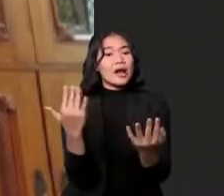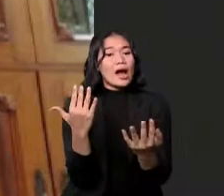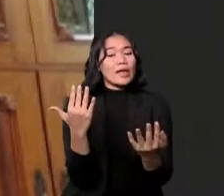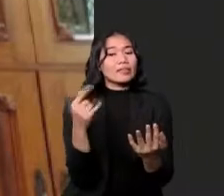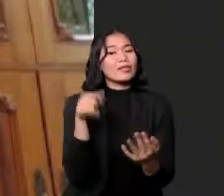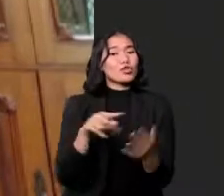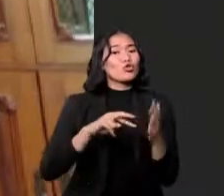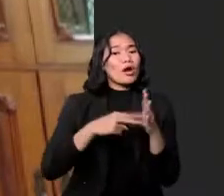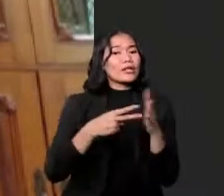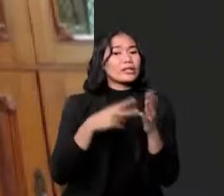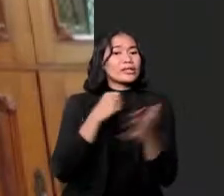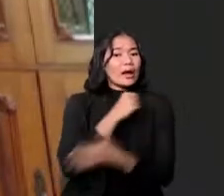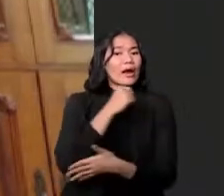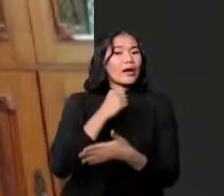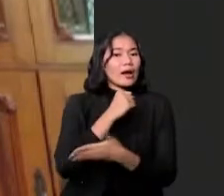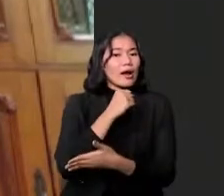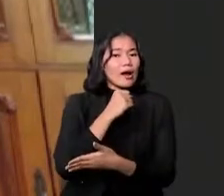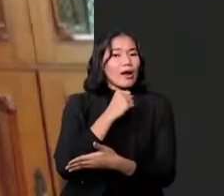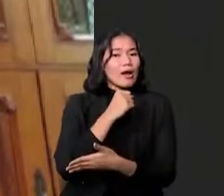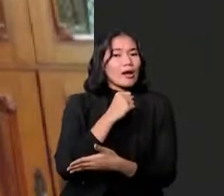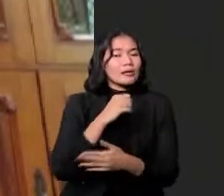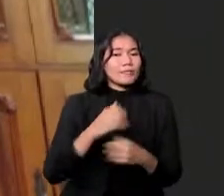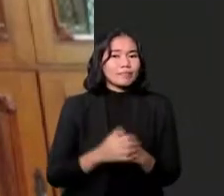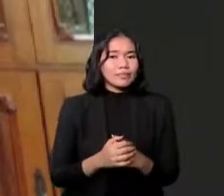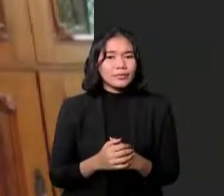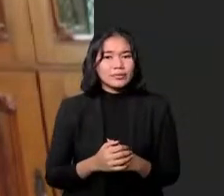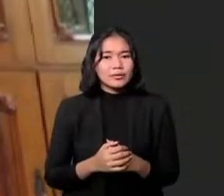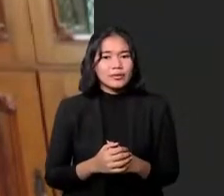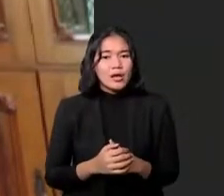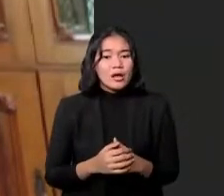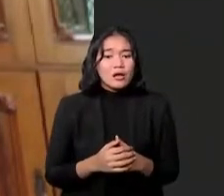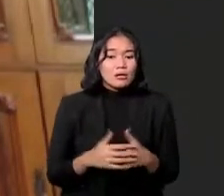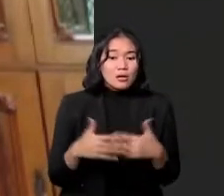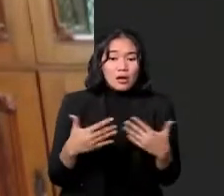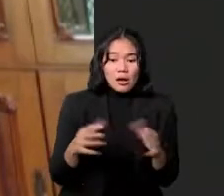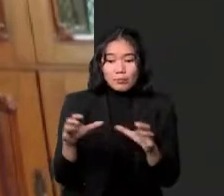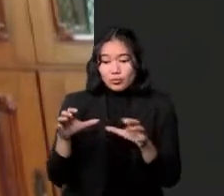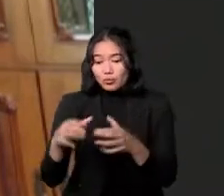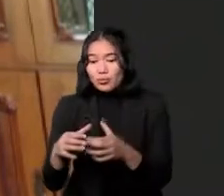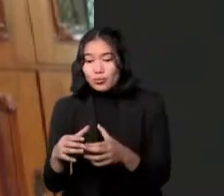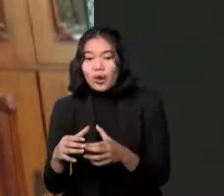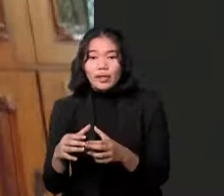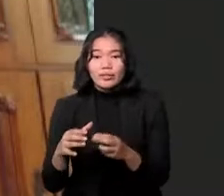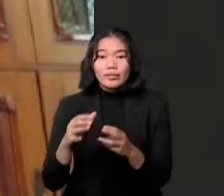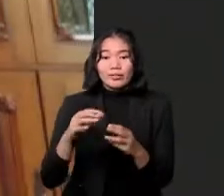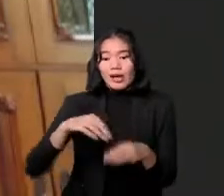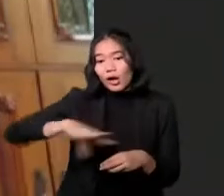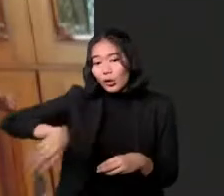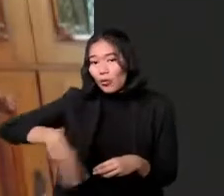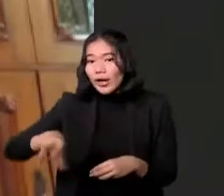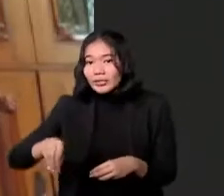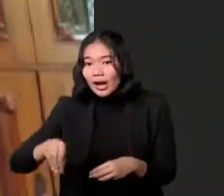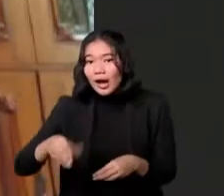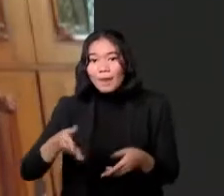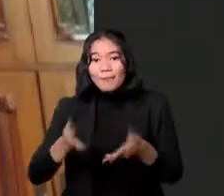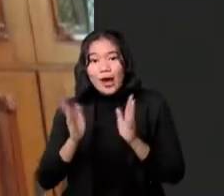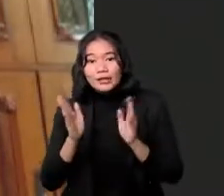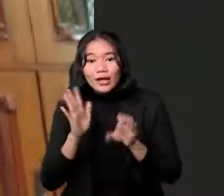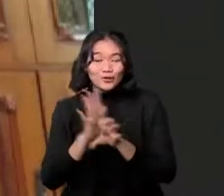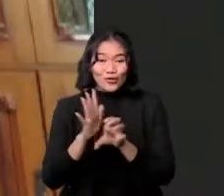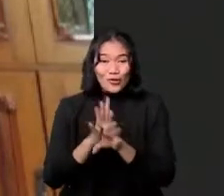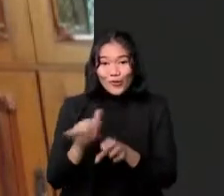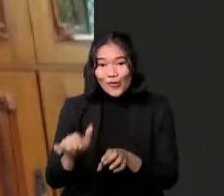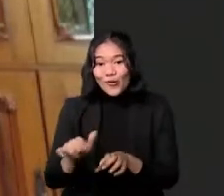itu kerapatan adat negeri, apakah itu perkumpulan marga-marga di orang Batak